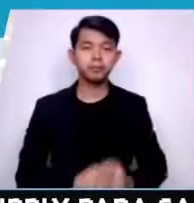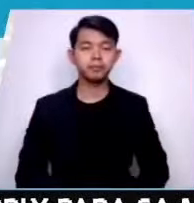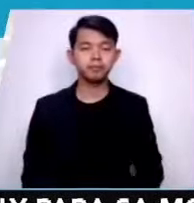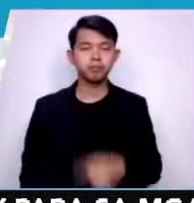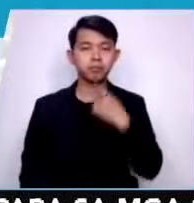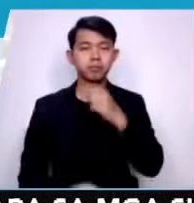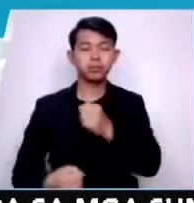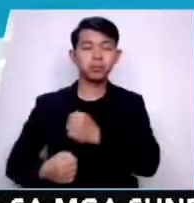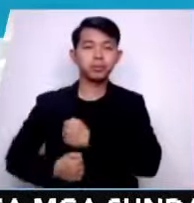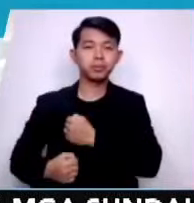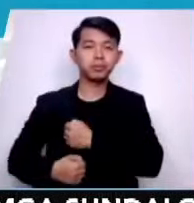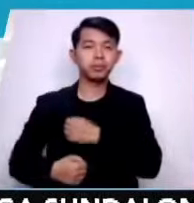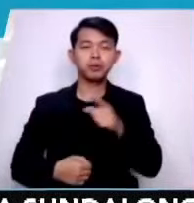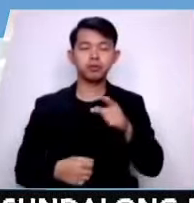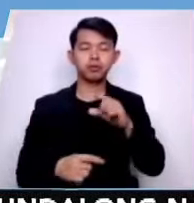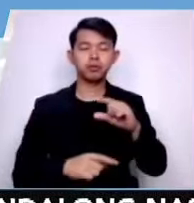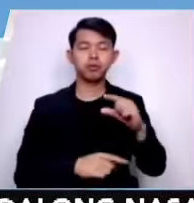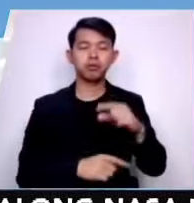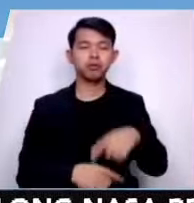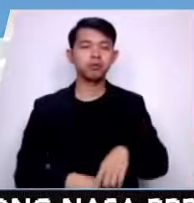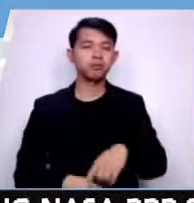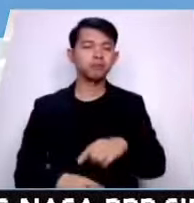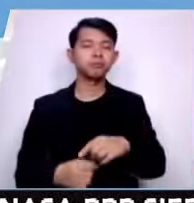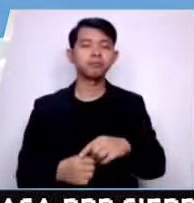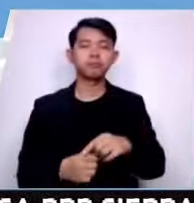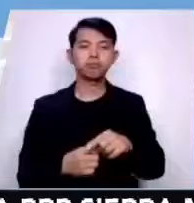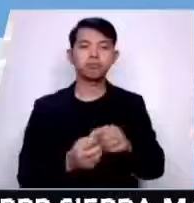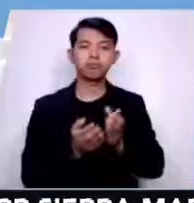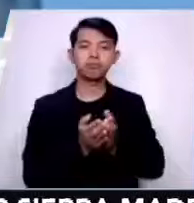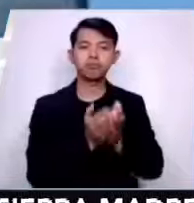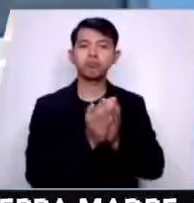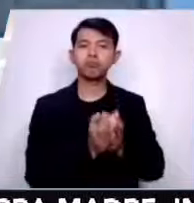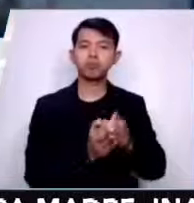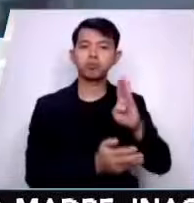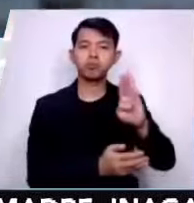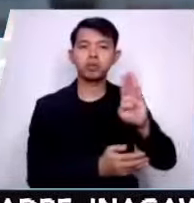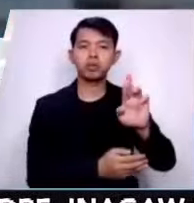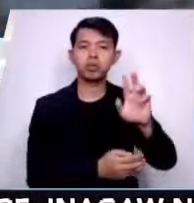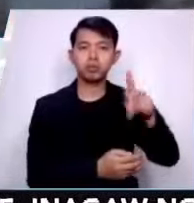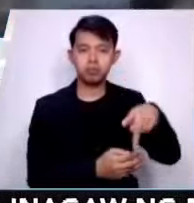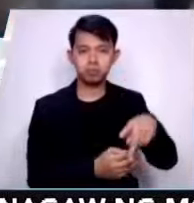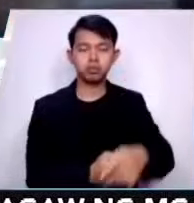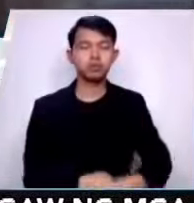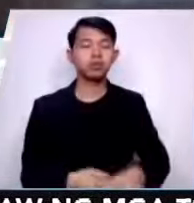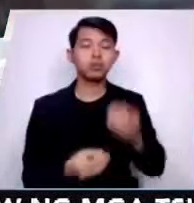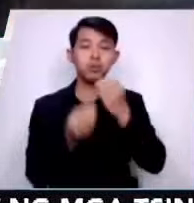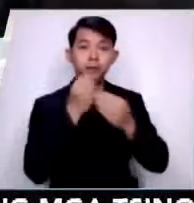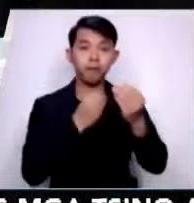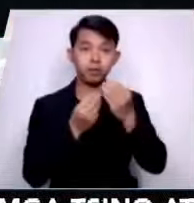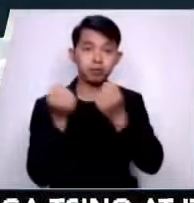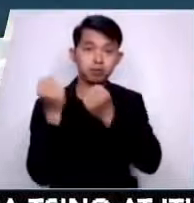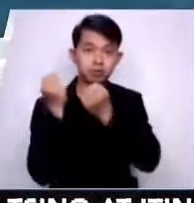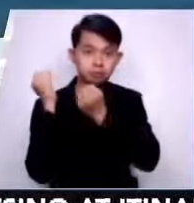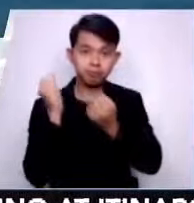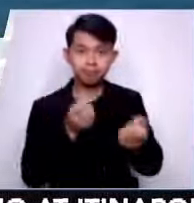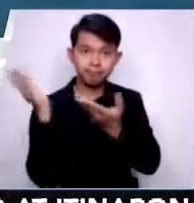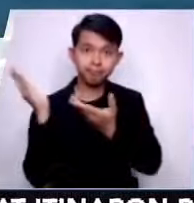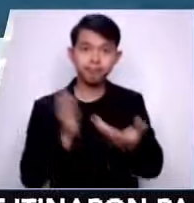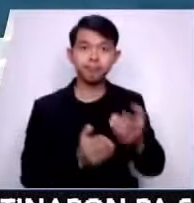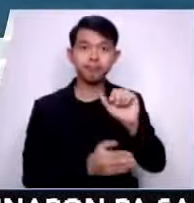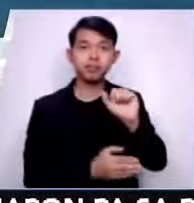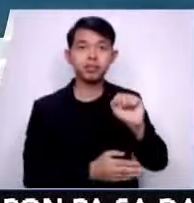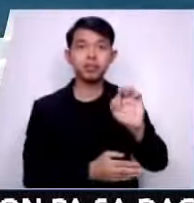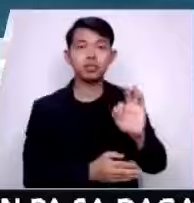BRP Sierra Madre sa Iyungin Shoal, ang in-airdrop na food supplies ng AFP noong May 19. Pero